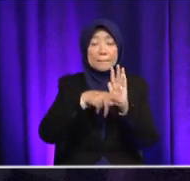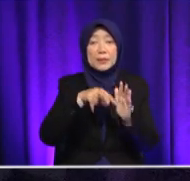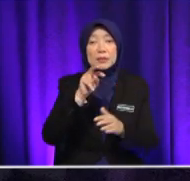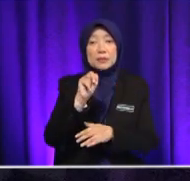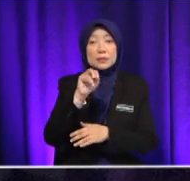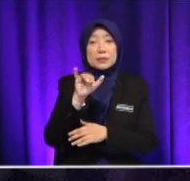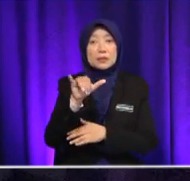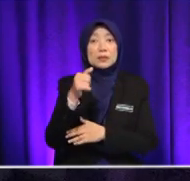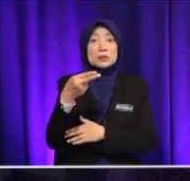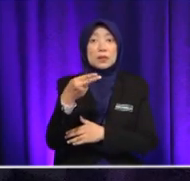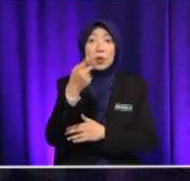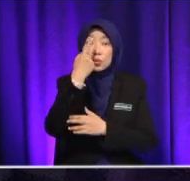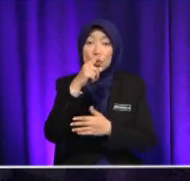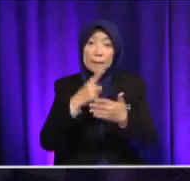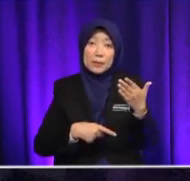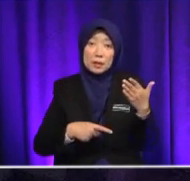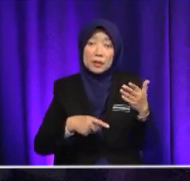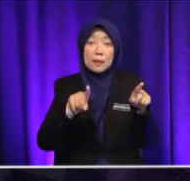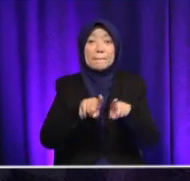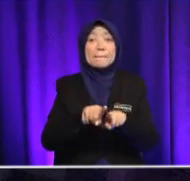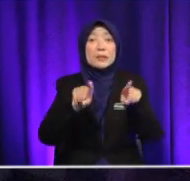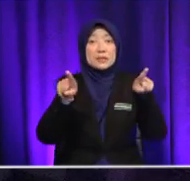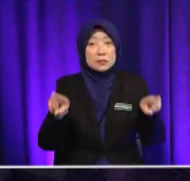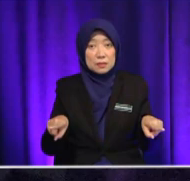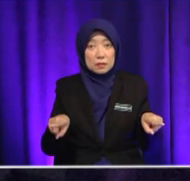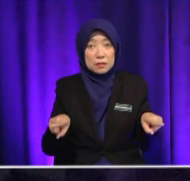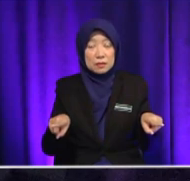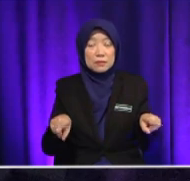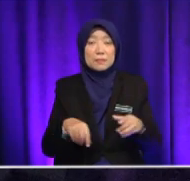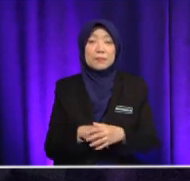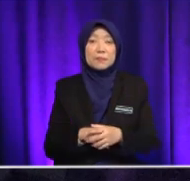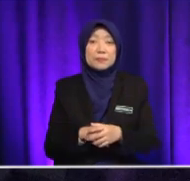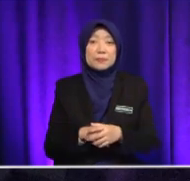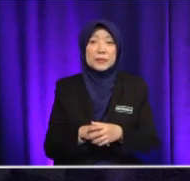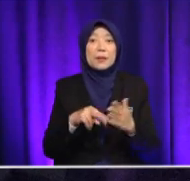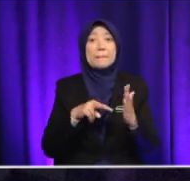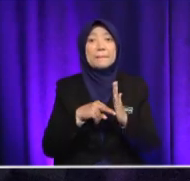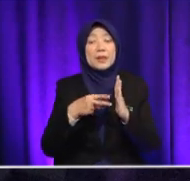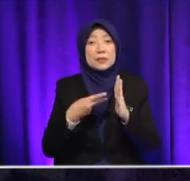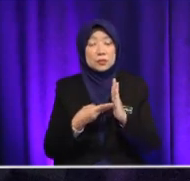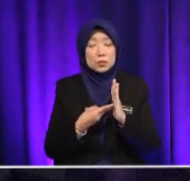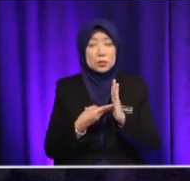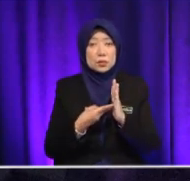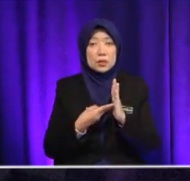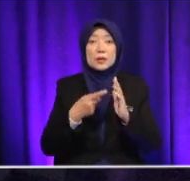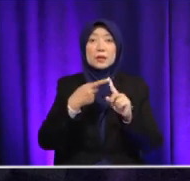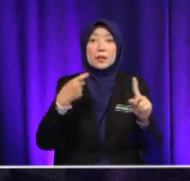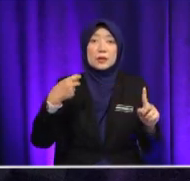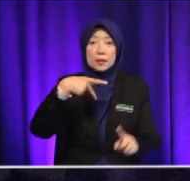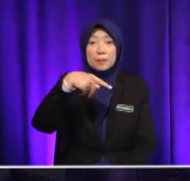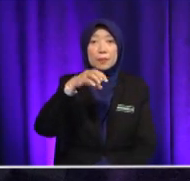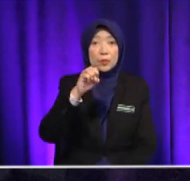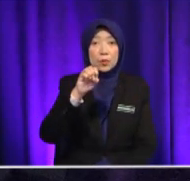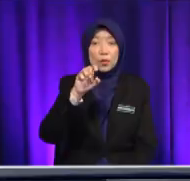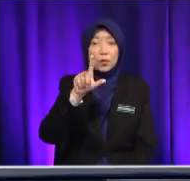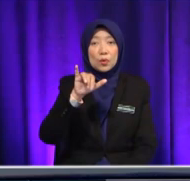agaknya untuk pisahkan dia. So maksudnya daripada polimer tadi, murid-murid kena ingat